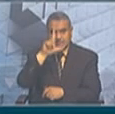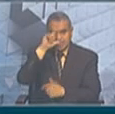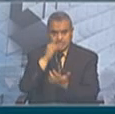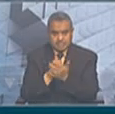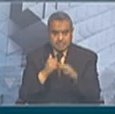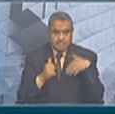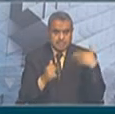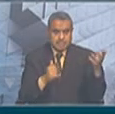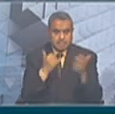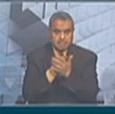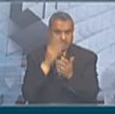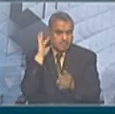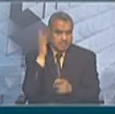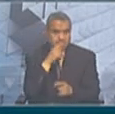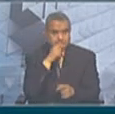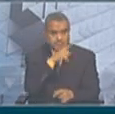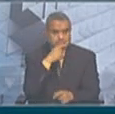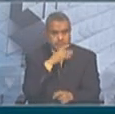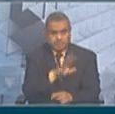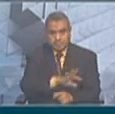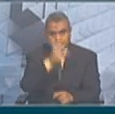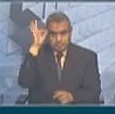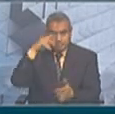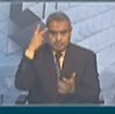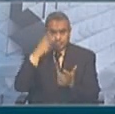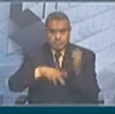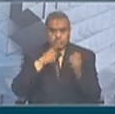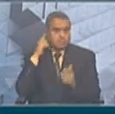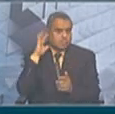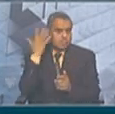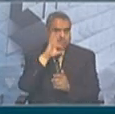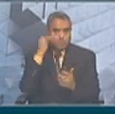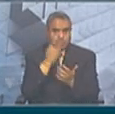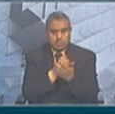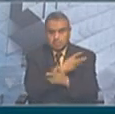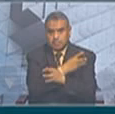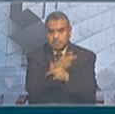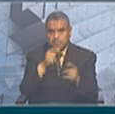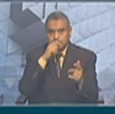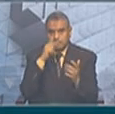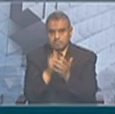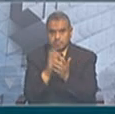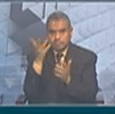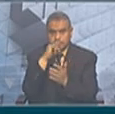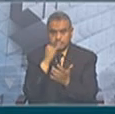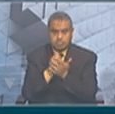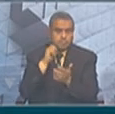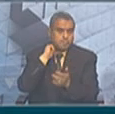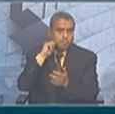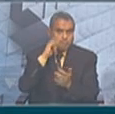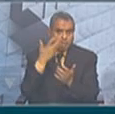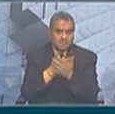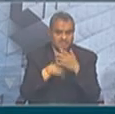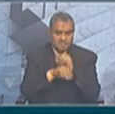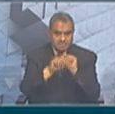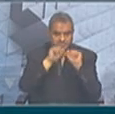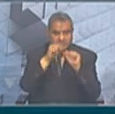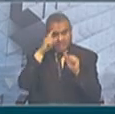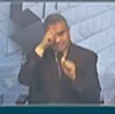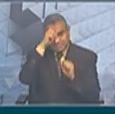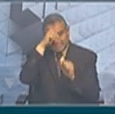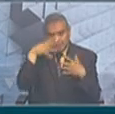وهو خيار في حال المصادقة عليه يعزز الغالبية التي يتمتع بها المحافظون داخل